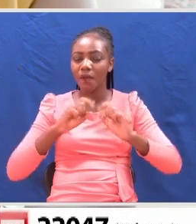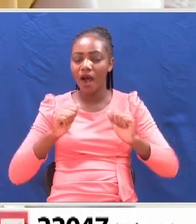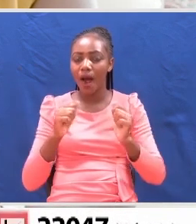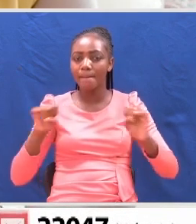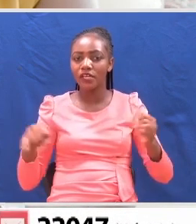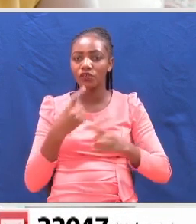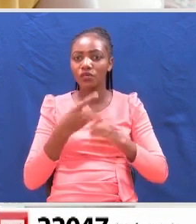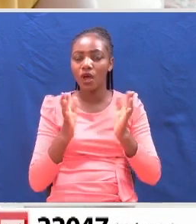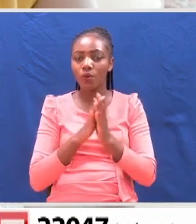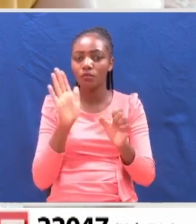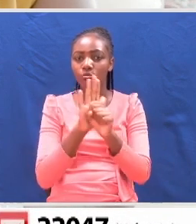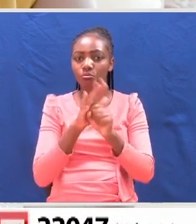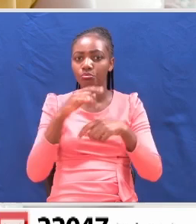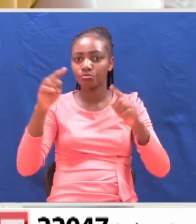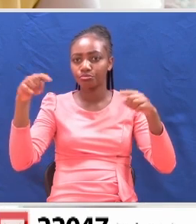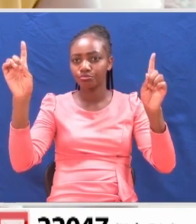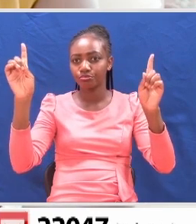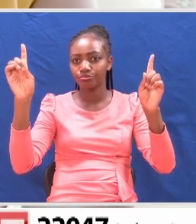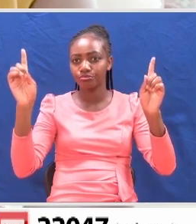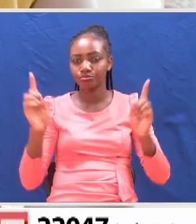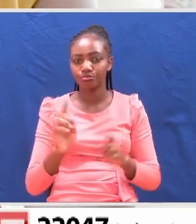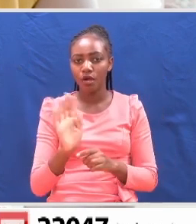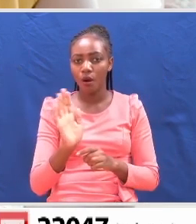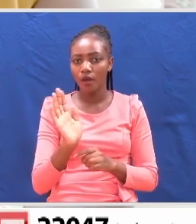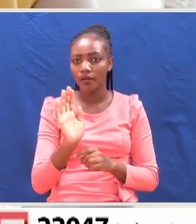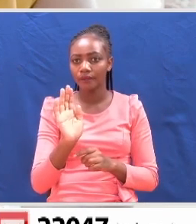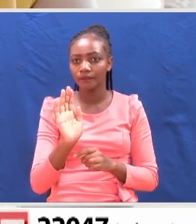wenye mafanikio. Hadi kwa sasa ni kwaheri, tuonane wakati mwingine.